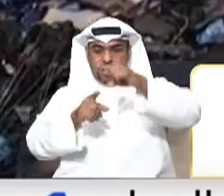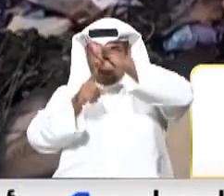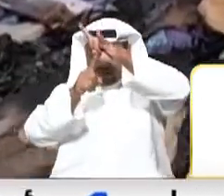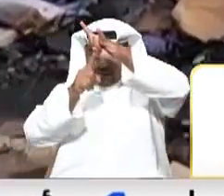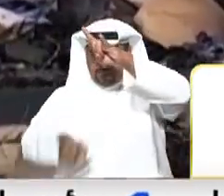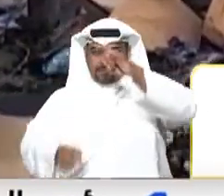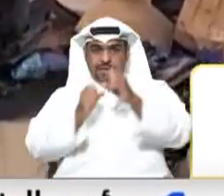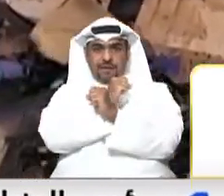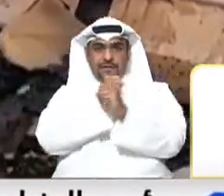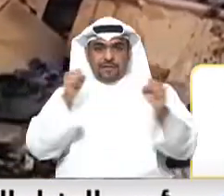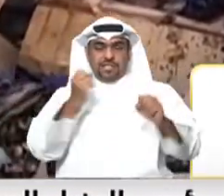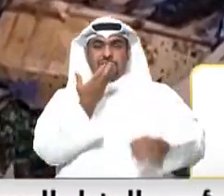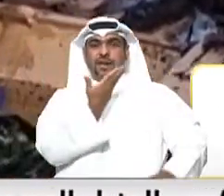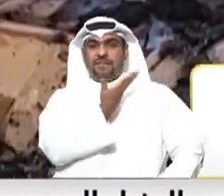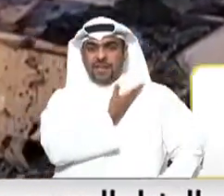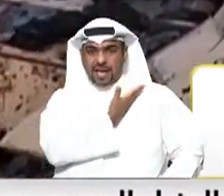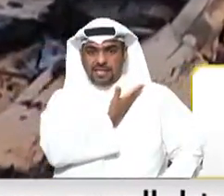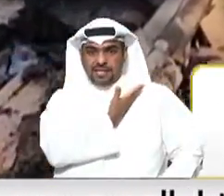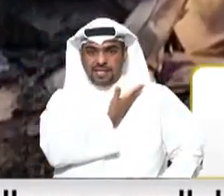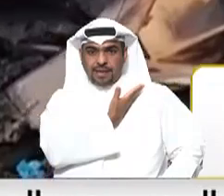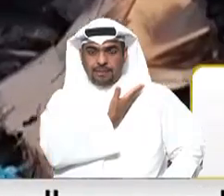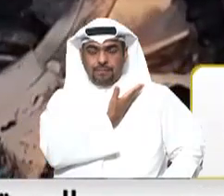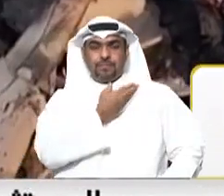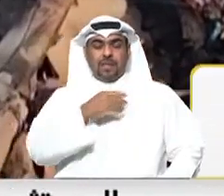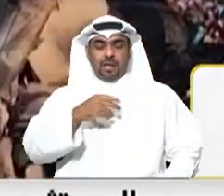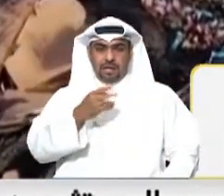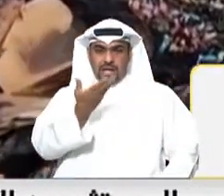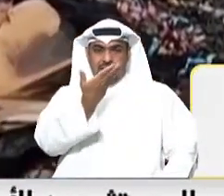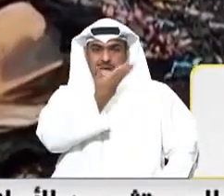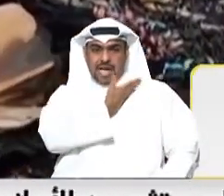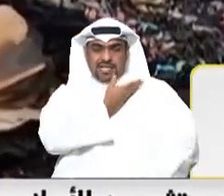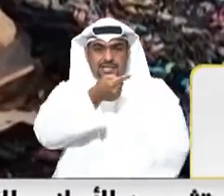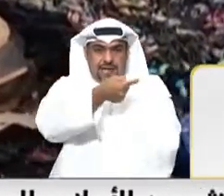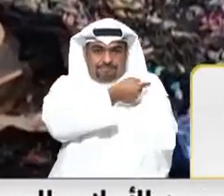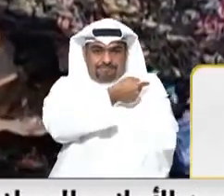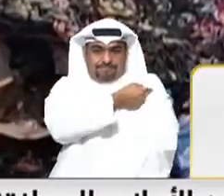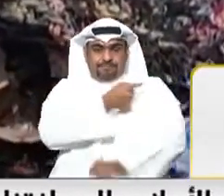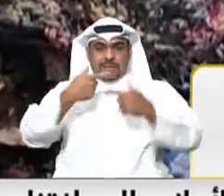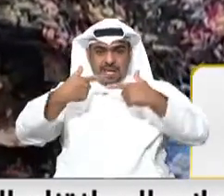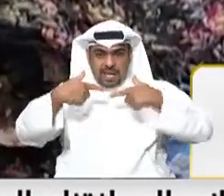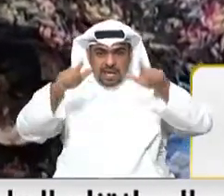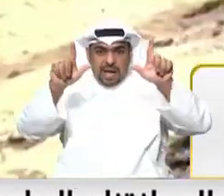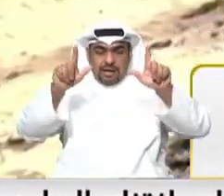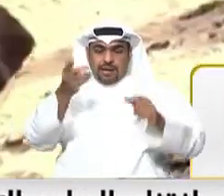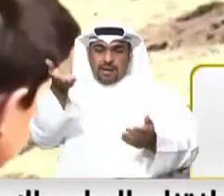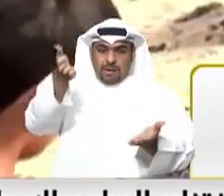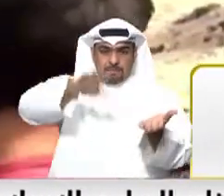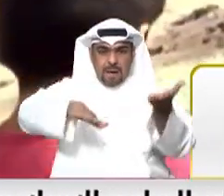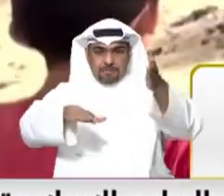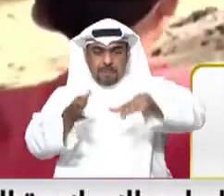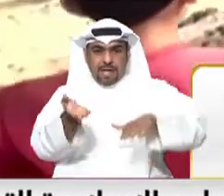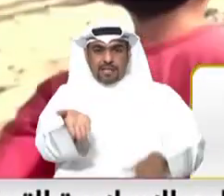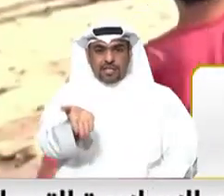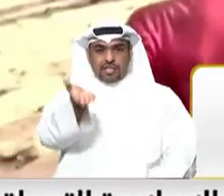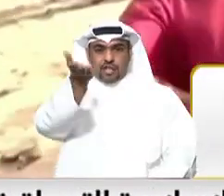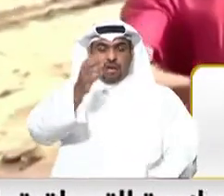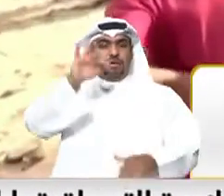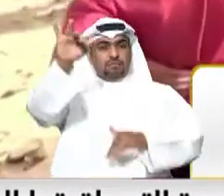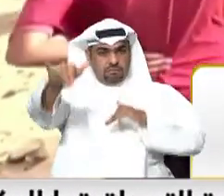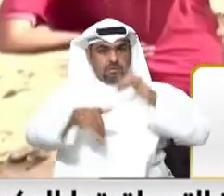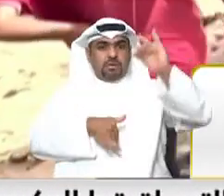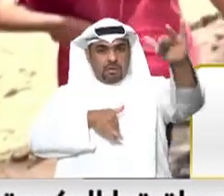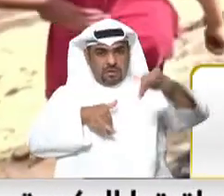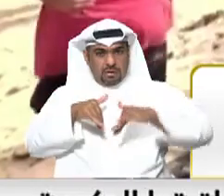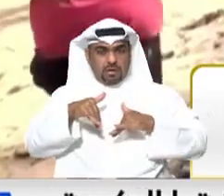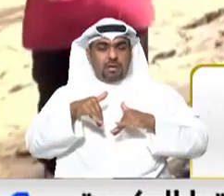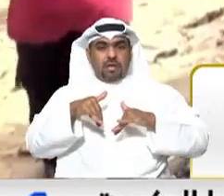غزة إن شهداء وصلوا أشلاء إلى مستشفى شهداء الأقصى بمدينة دير البلح نتيجة لقصف عنيف نفذه